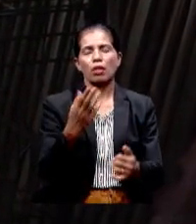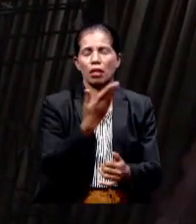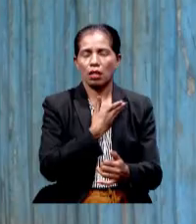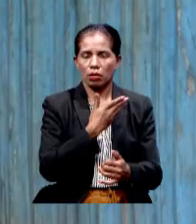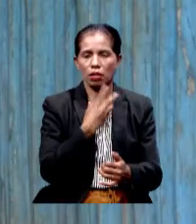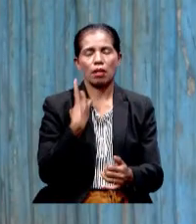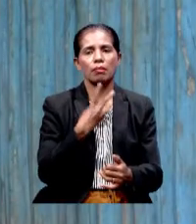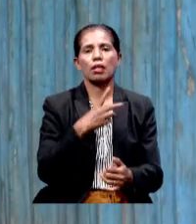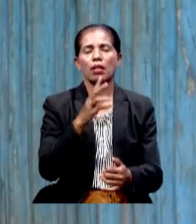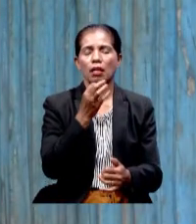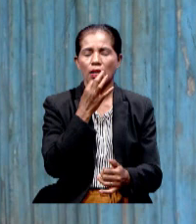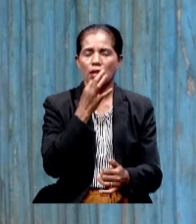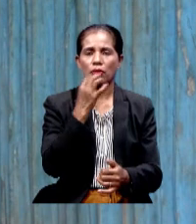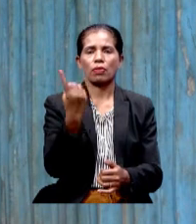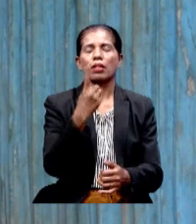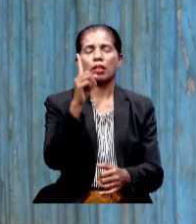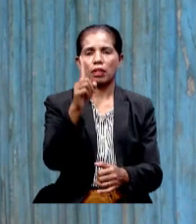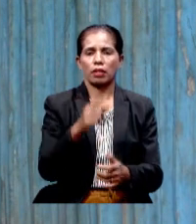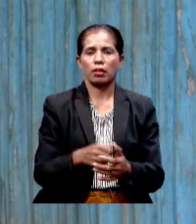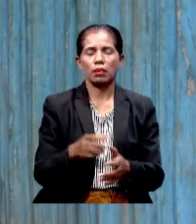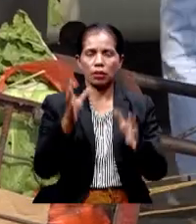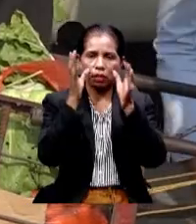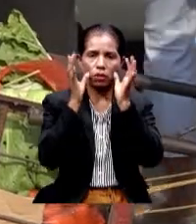arasa. Sini Kristi.